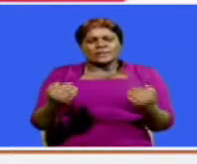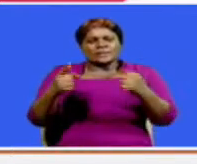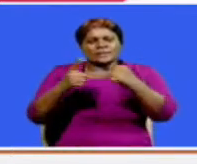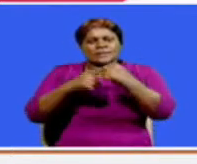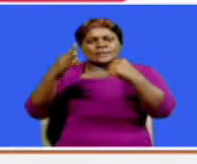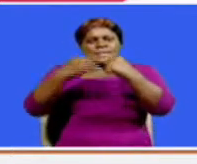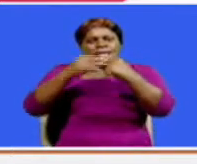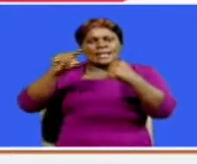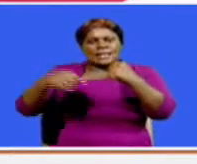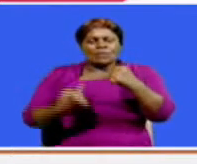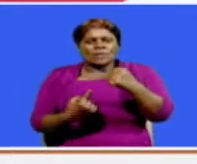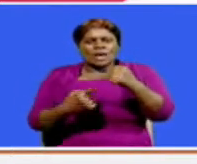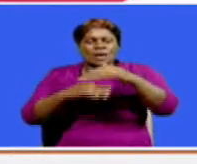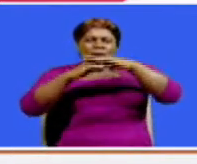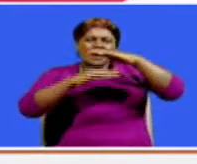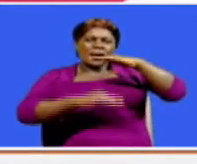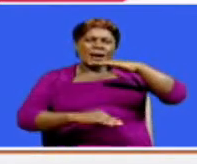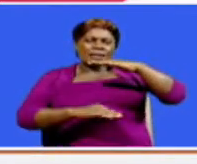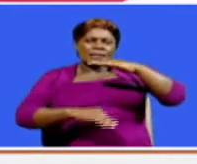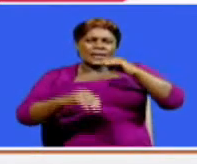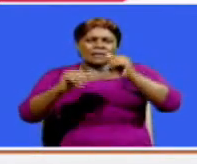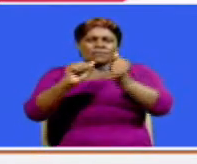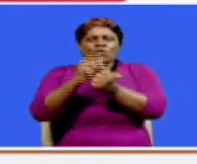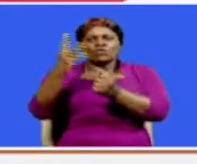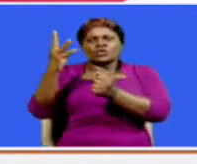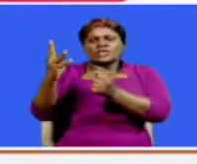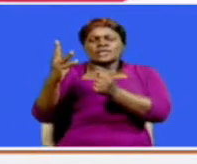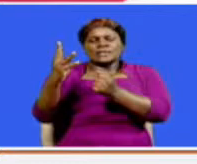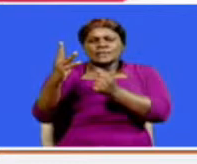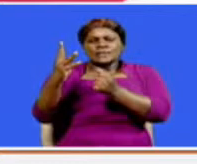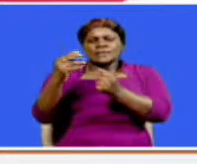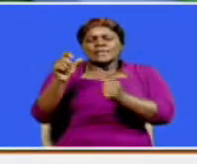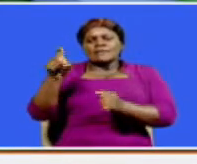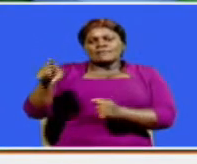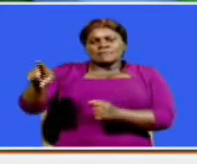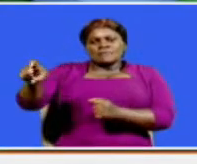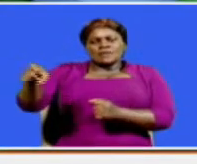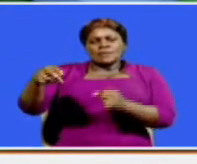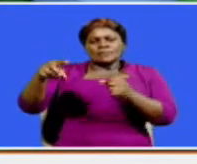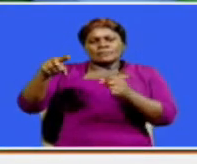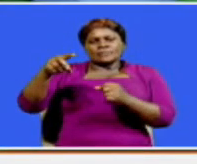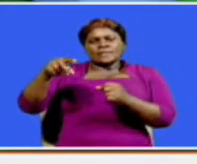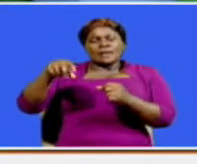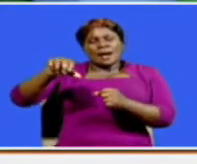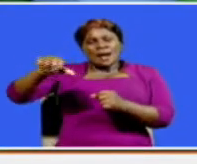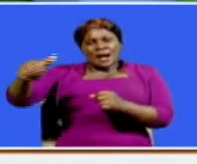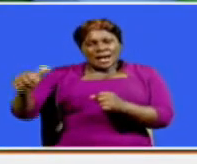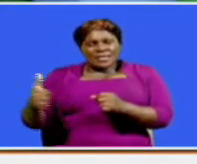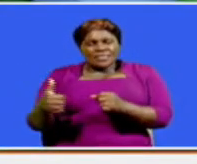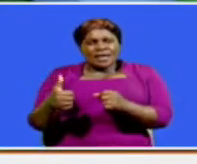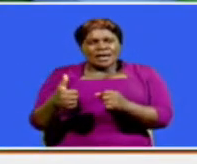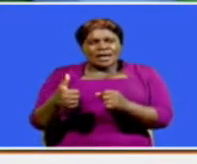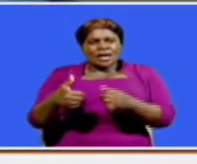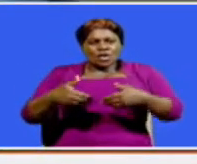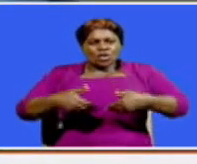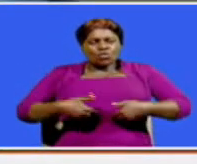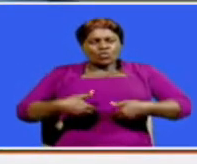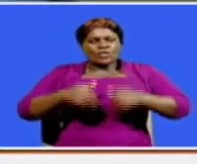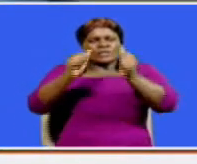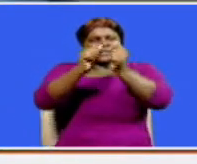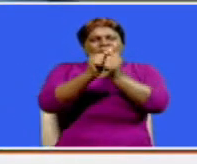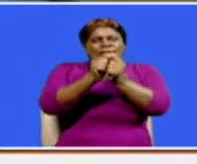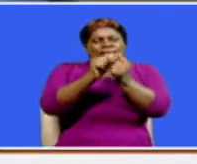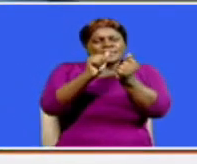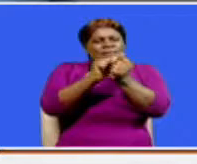1068 ambao wako chini ya umri wa miaka 14 wanaishi na virusi vya HIV, huku wale waliobalehe kati ya miaka 10